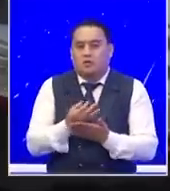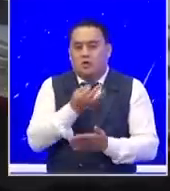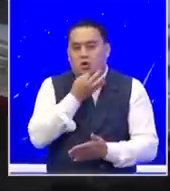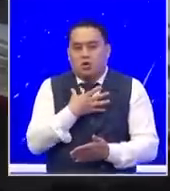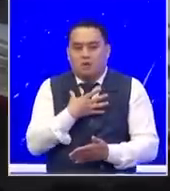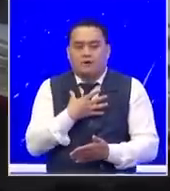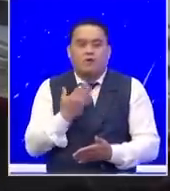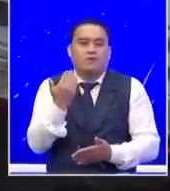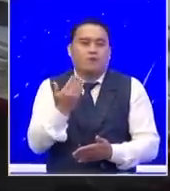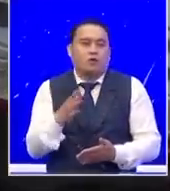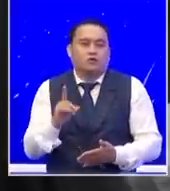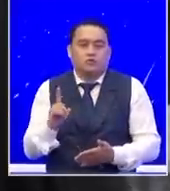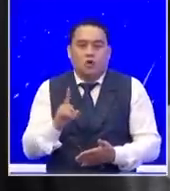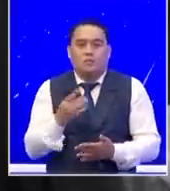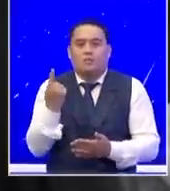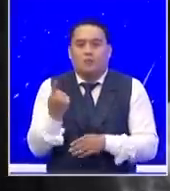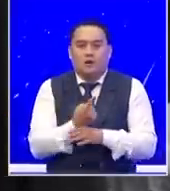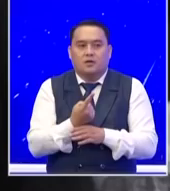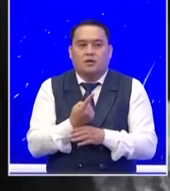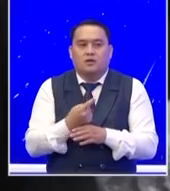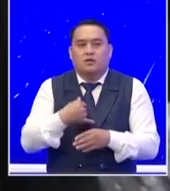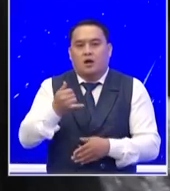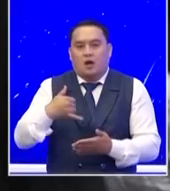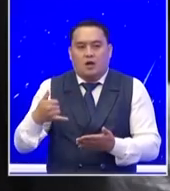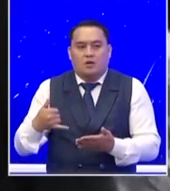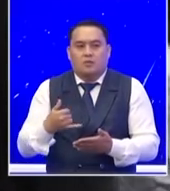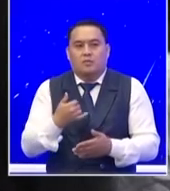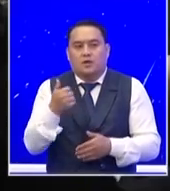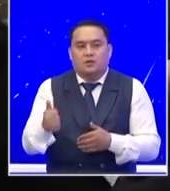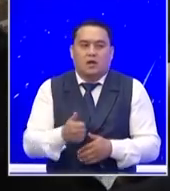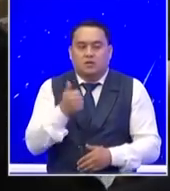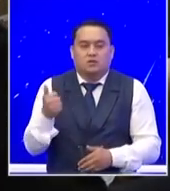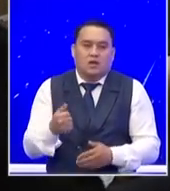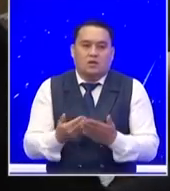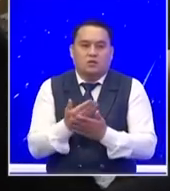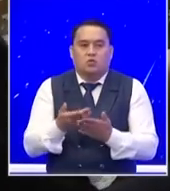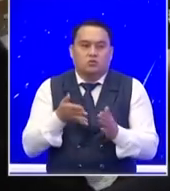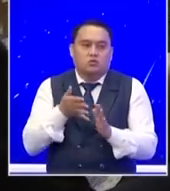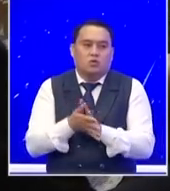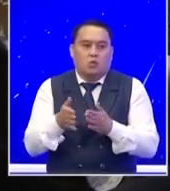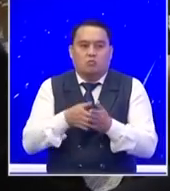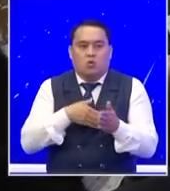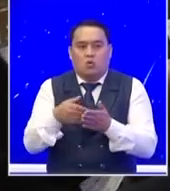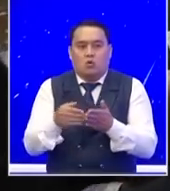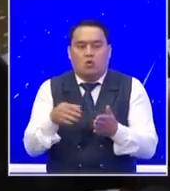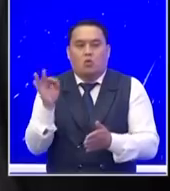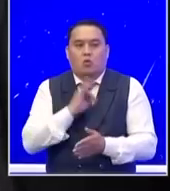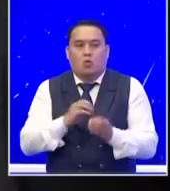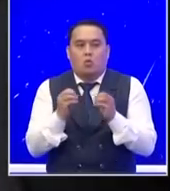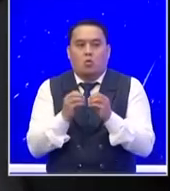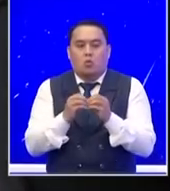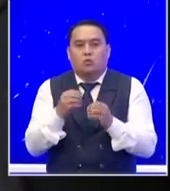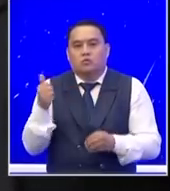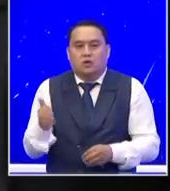көреді. Айтуынша, бір туындыны қара қарындашпен салуға 5-6 сағат кетеді. Ал түрлі түсті бояу қолданса, 10 сағаттан аса